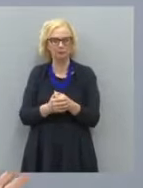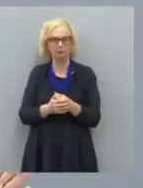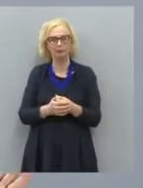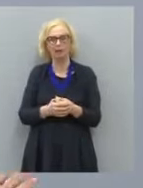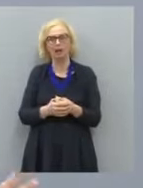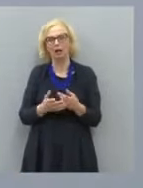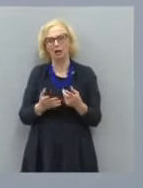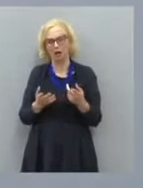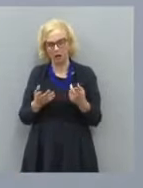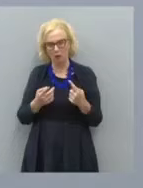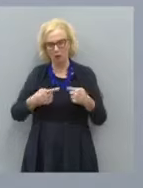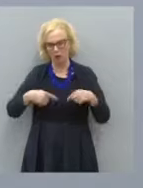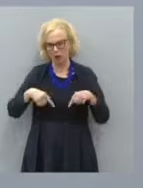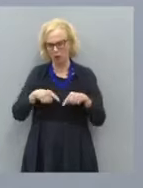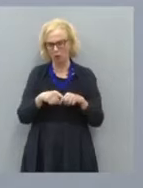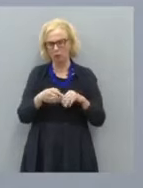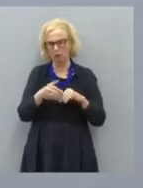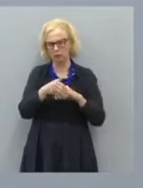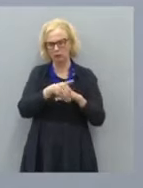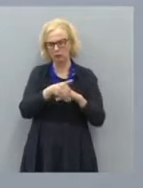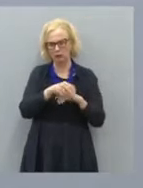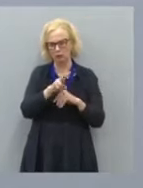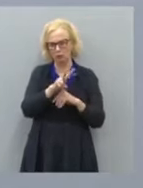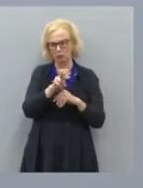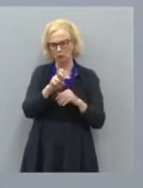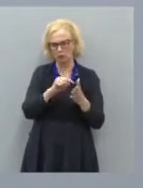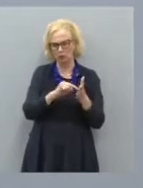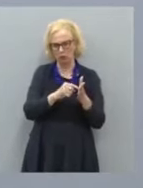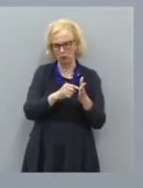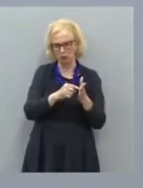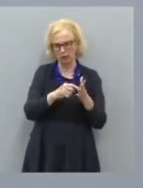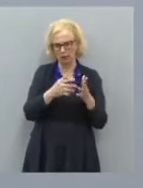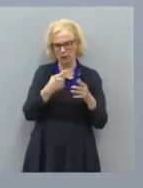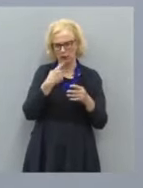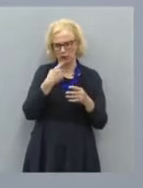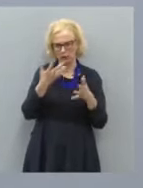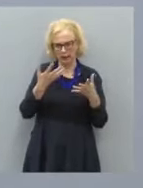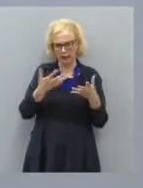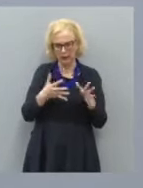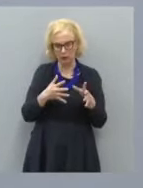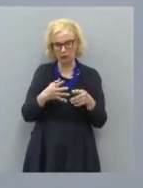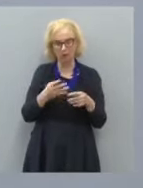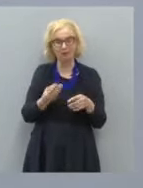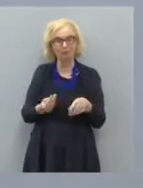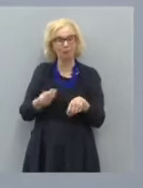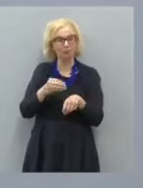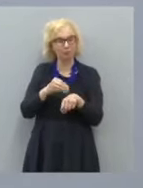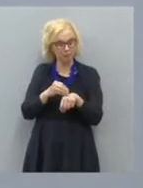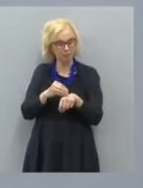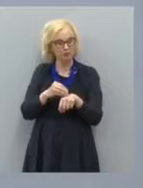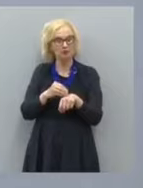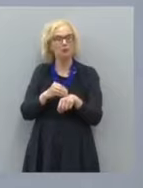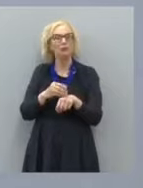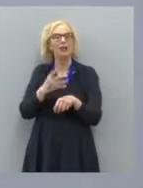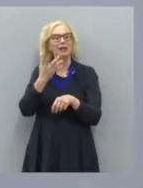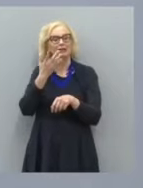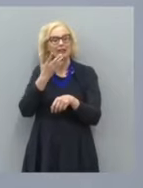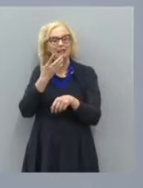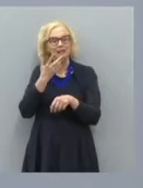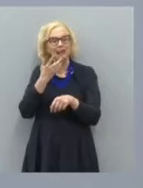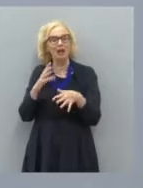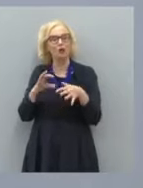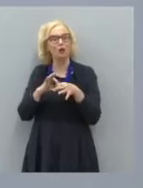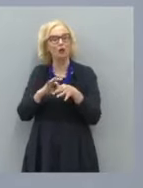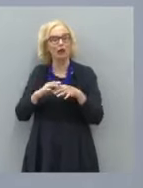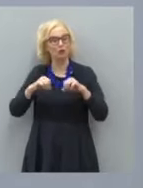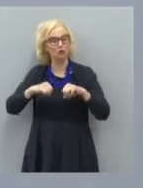avuto di fare debito i famosi 200 milioni che ho detto che ho detto prima e con l'intervento che c'è la volontà di farlo sulla sanità